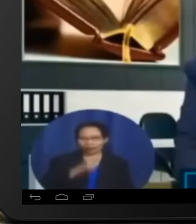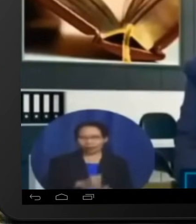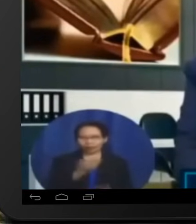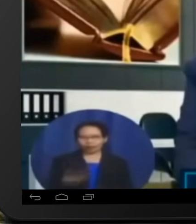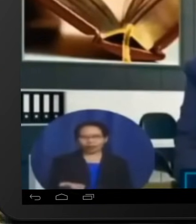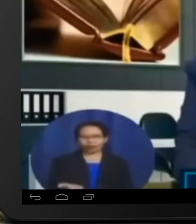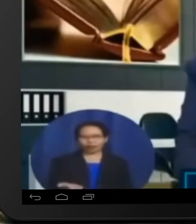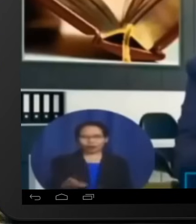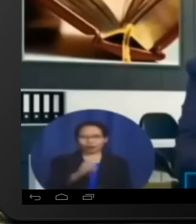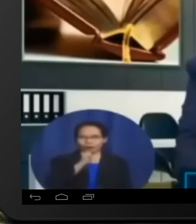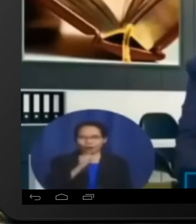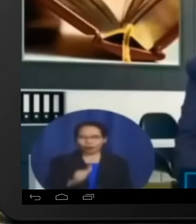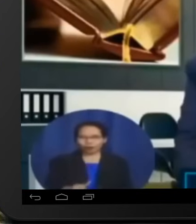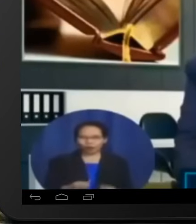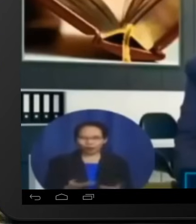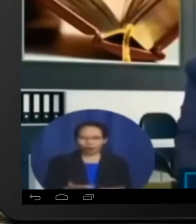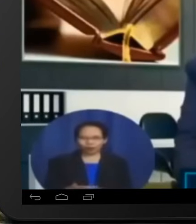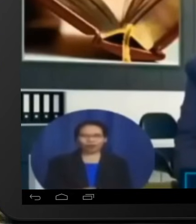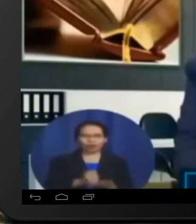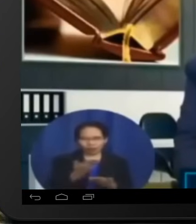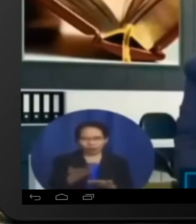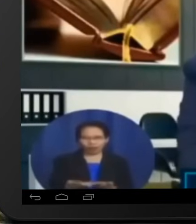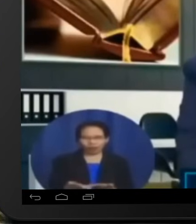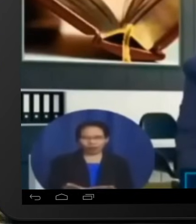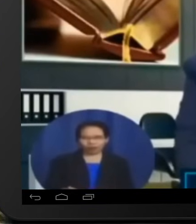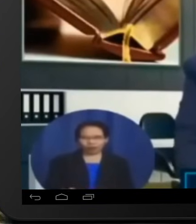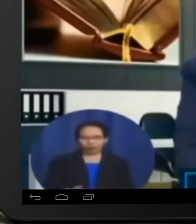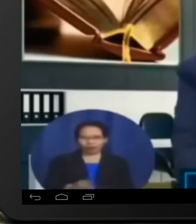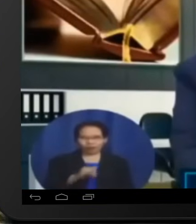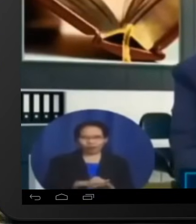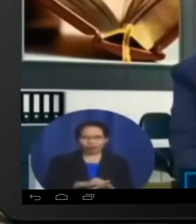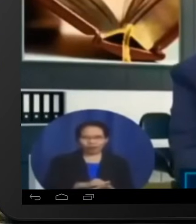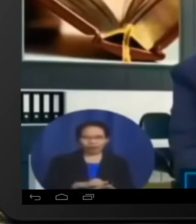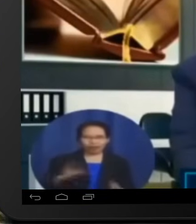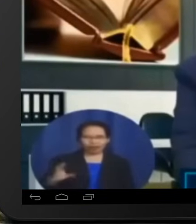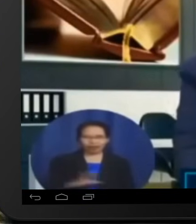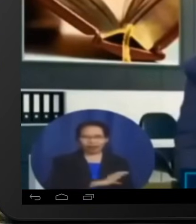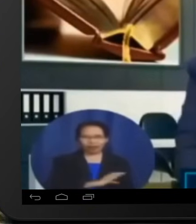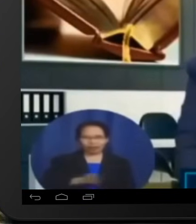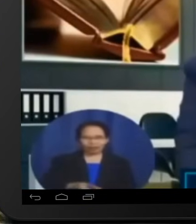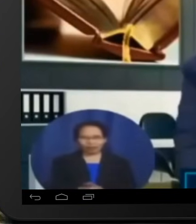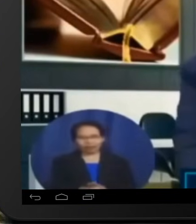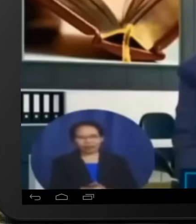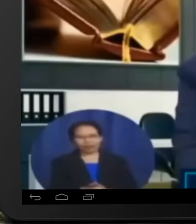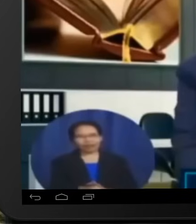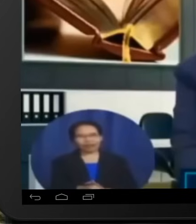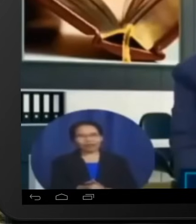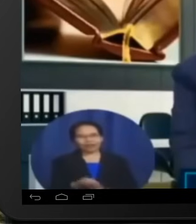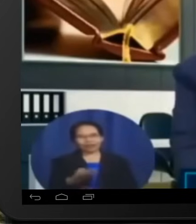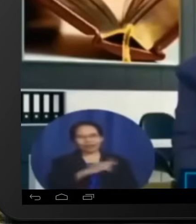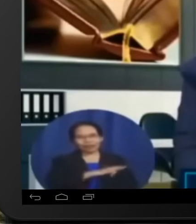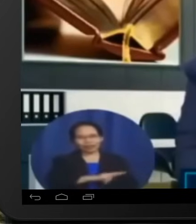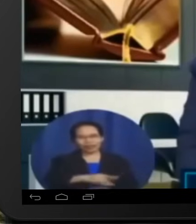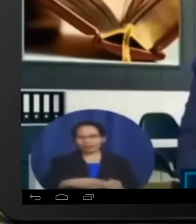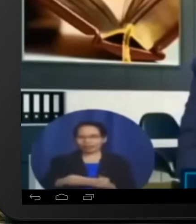tutulungan. Pero kung di ka magbibigay, tutulungan kita. Kasi, yan ka ako mga kandidatong naglalagay sa mga